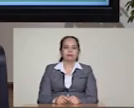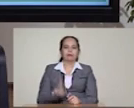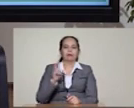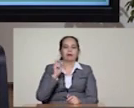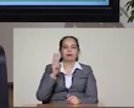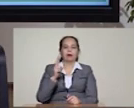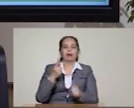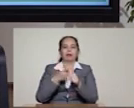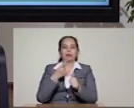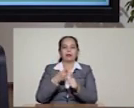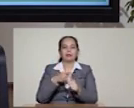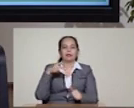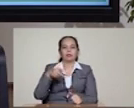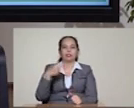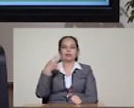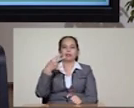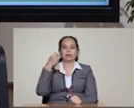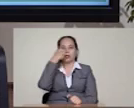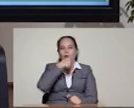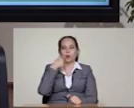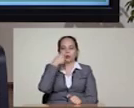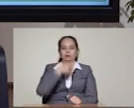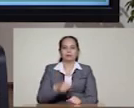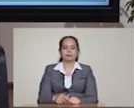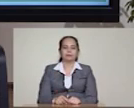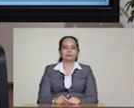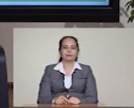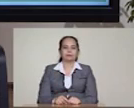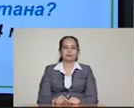Как назван 2020 год?